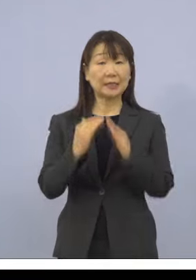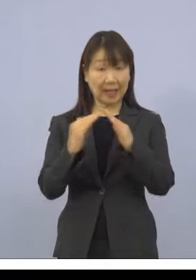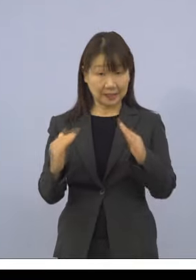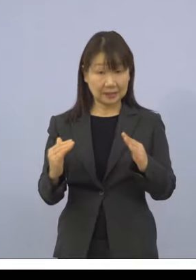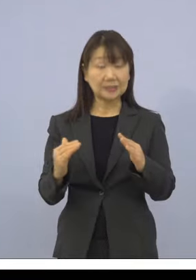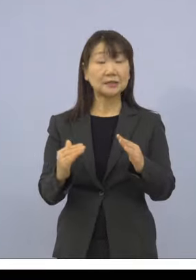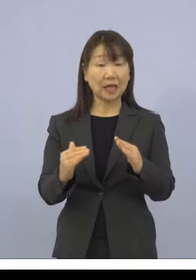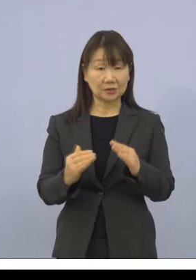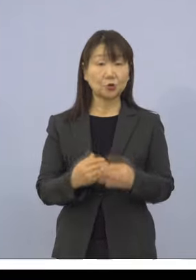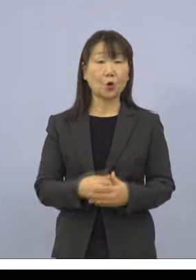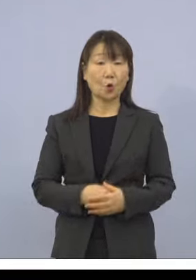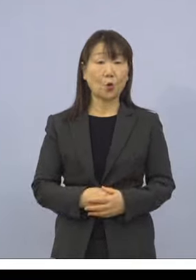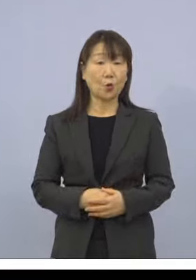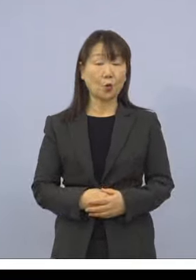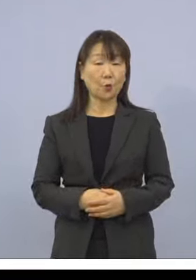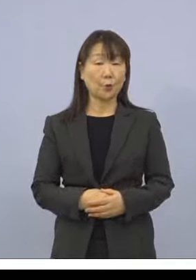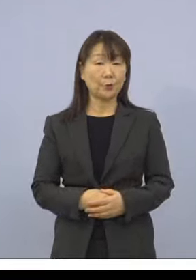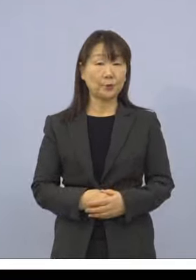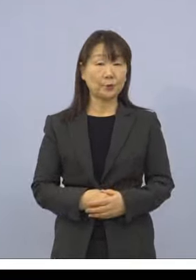の